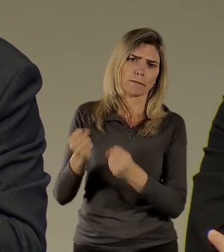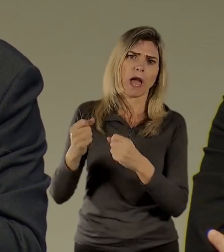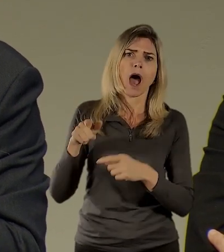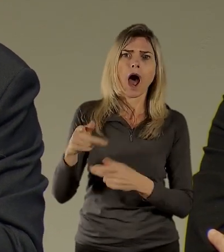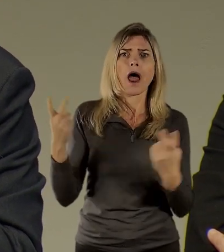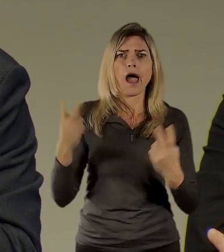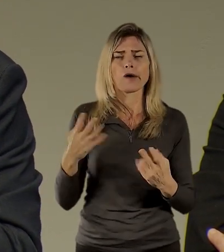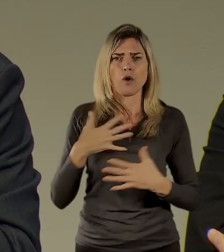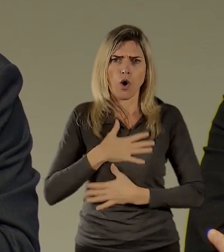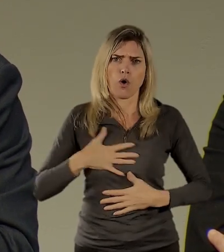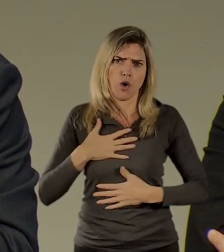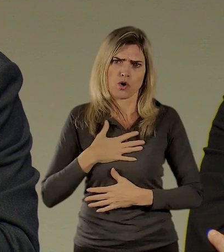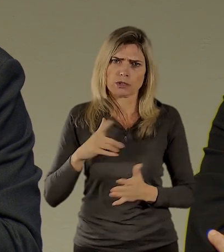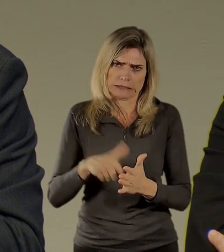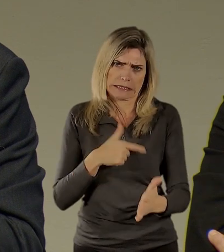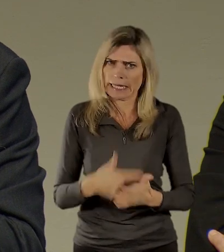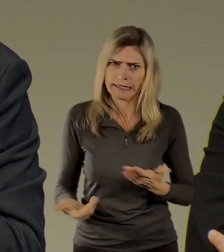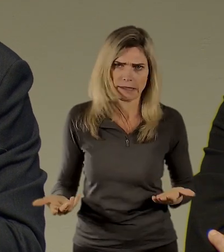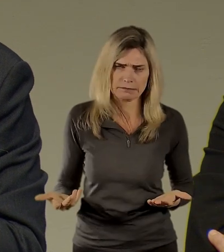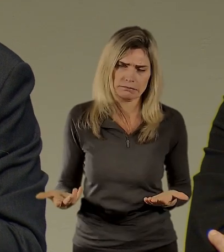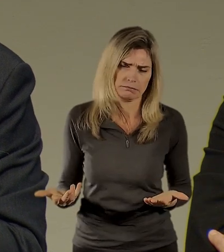strašidelné, možná, jak by si někdo mohl myslet.